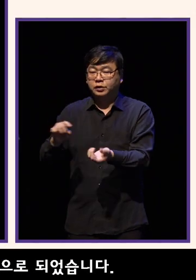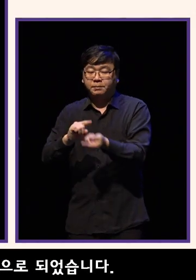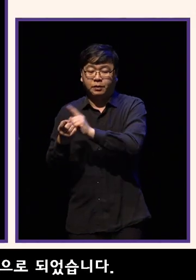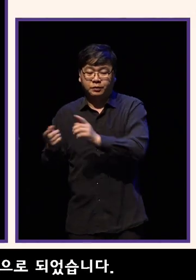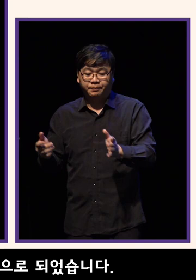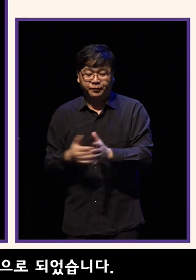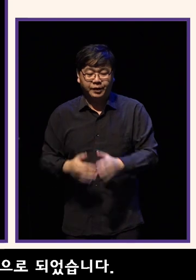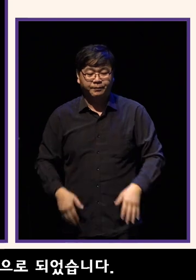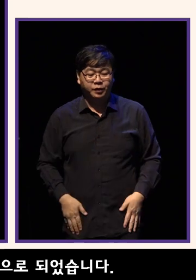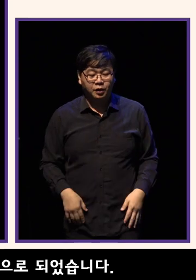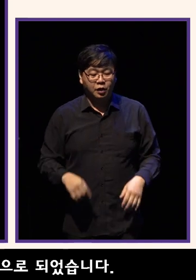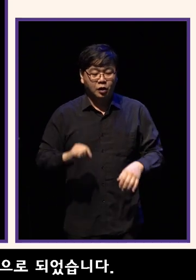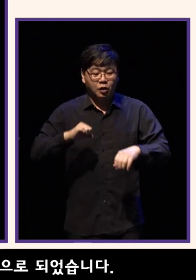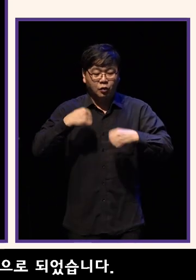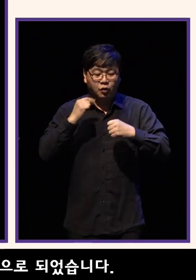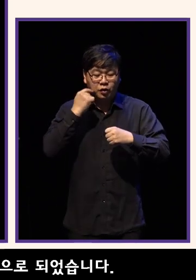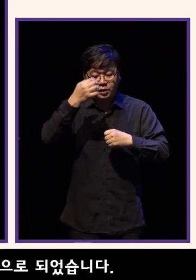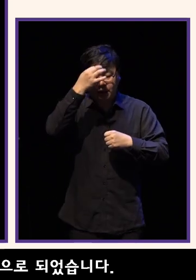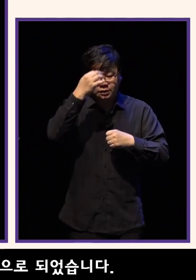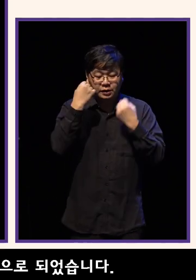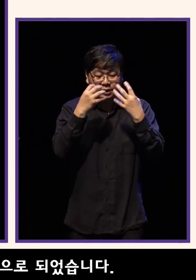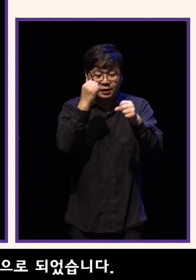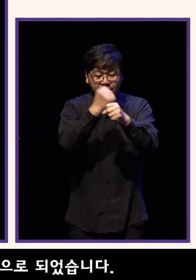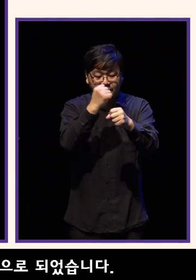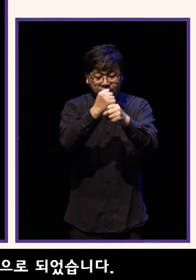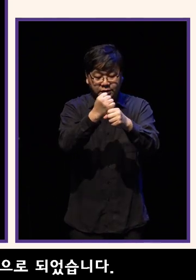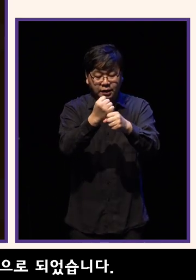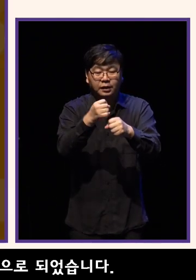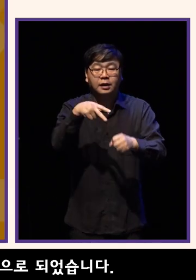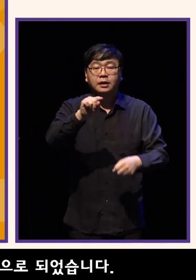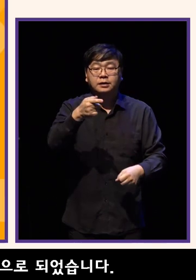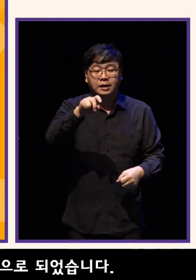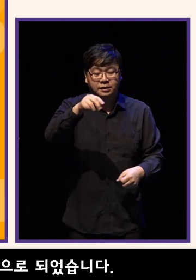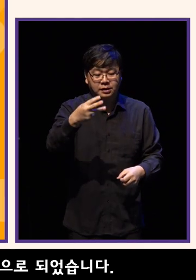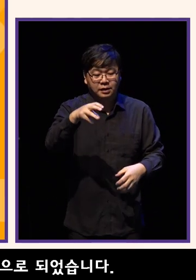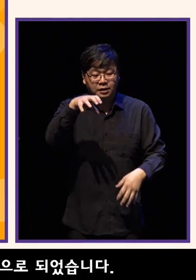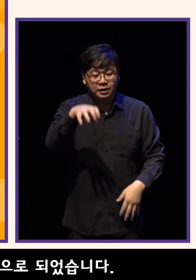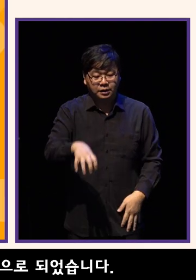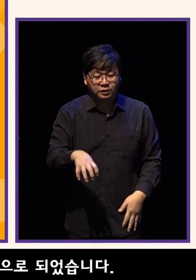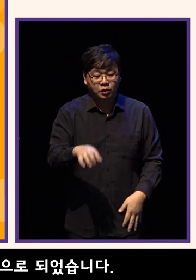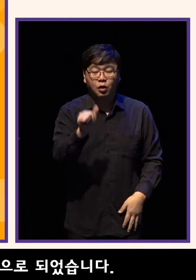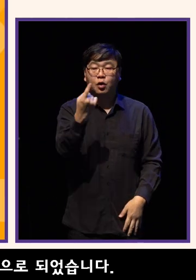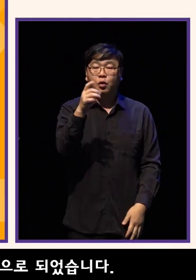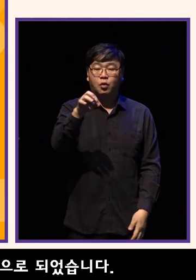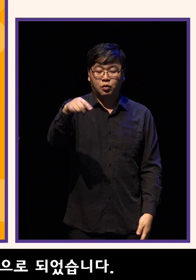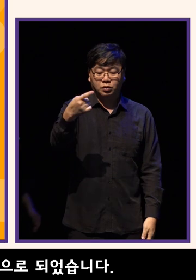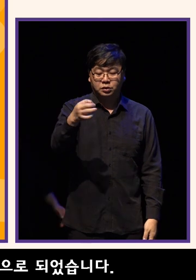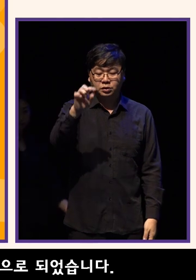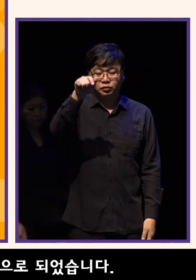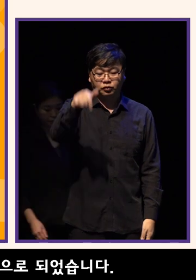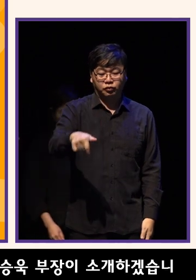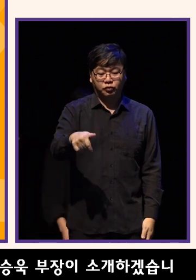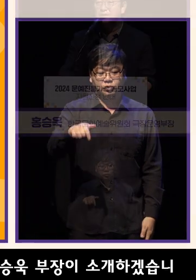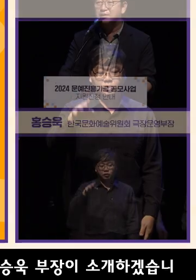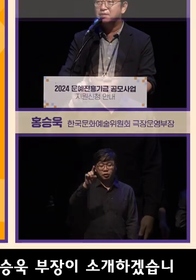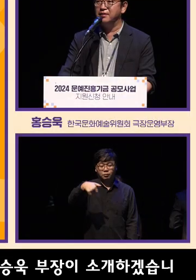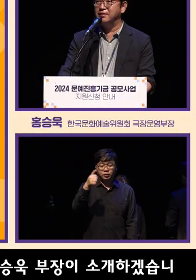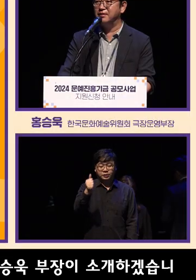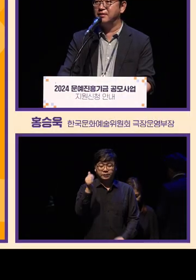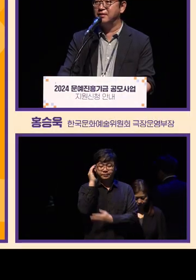공인예술 창작 산실에 대해서 극장 운영부의 홍승욱 부장이 소개하겠습니다. 네,